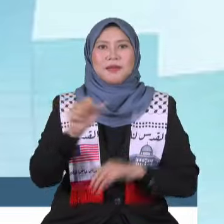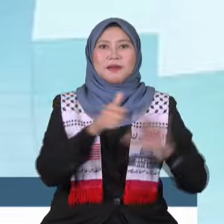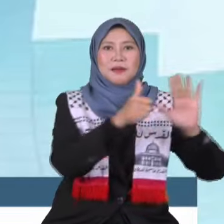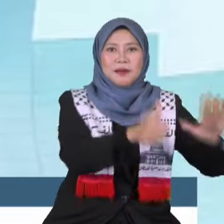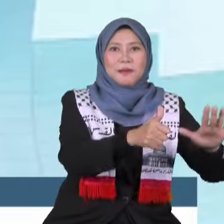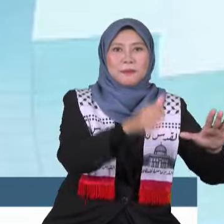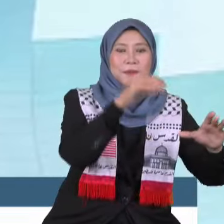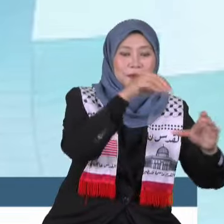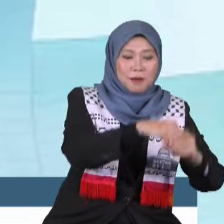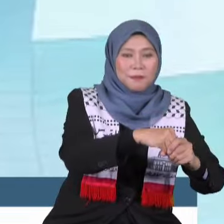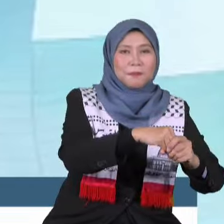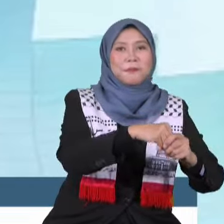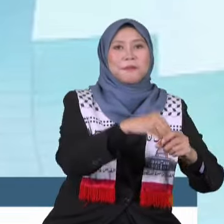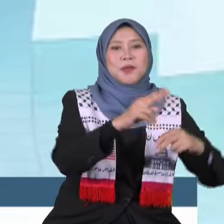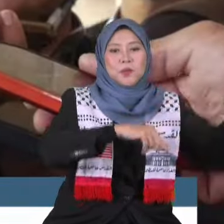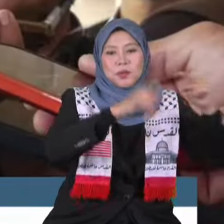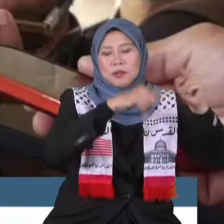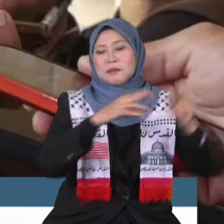di luar bangunan.